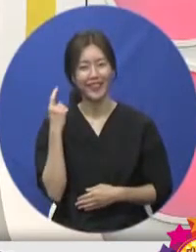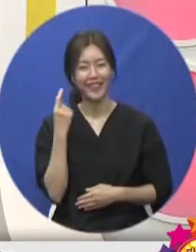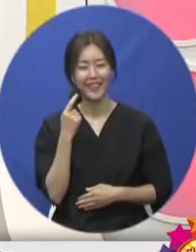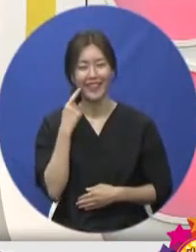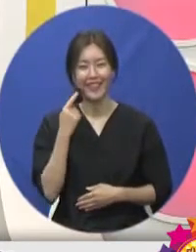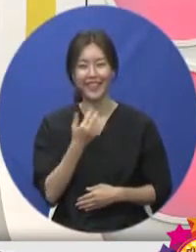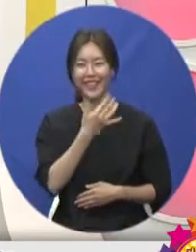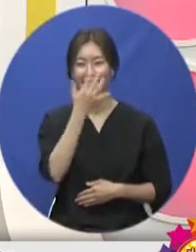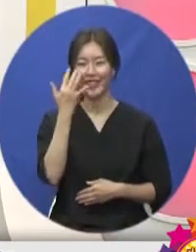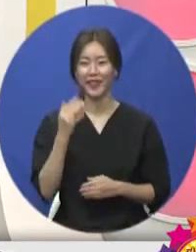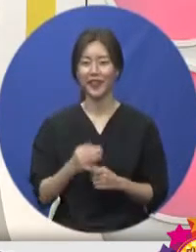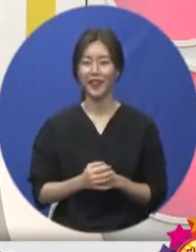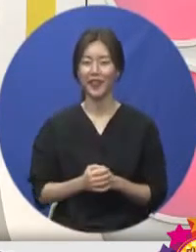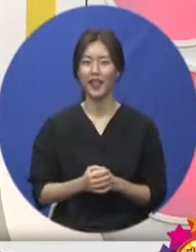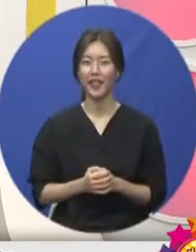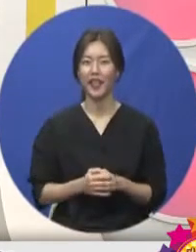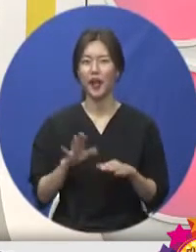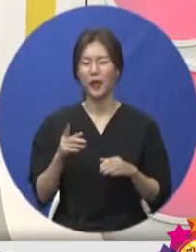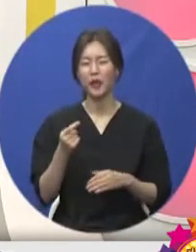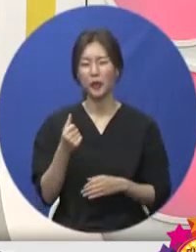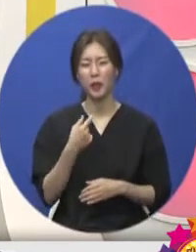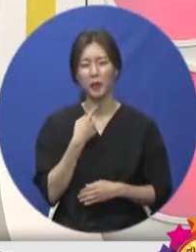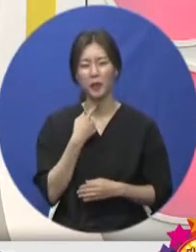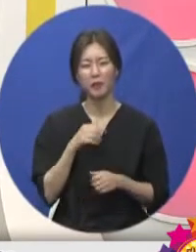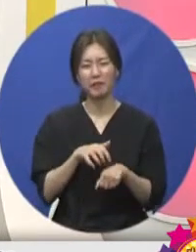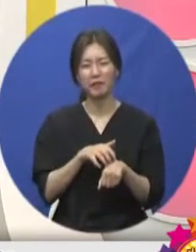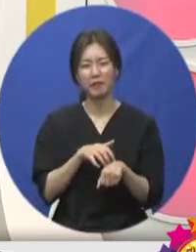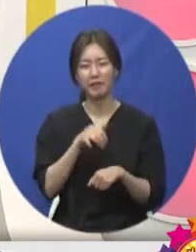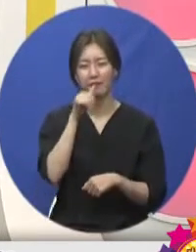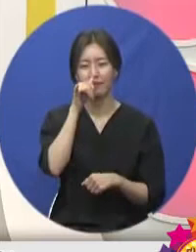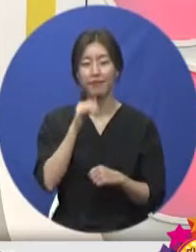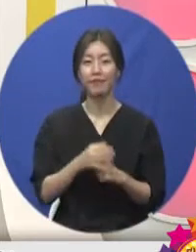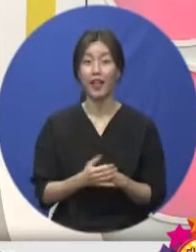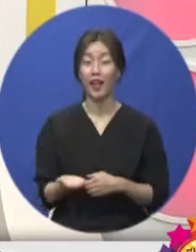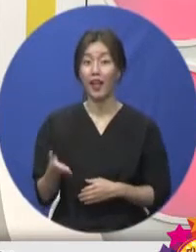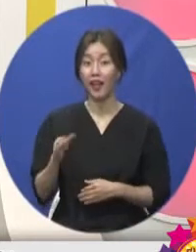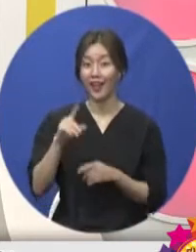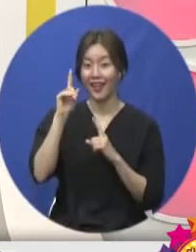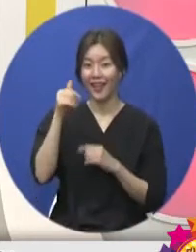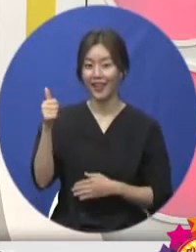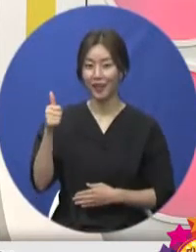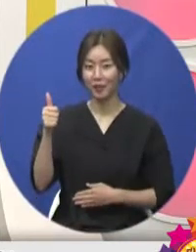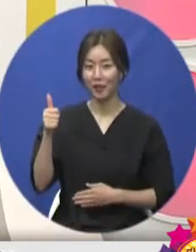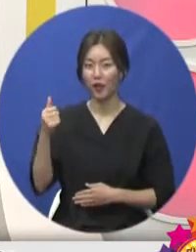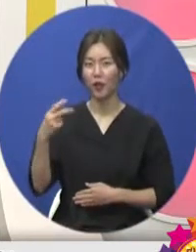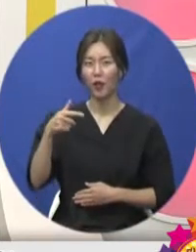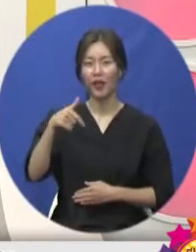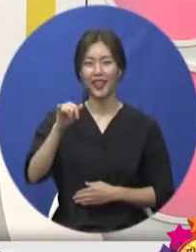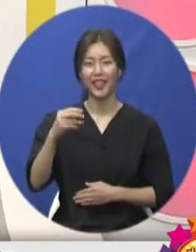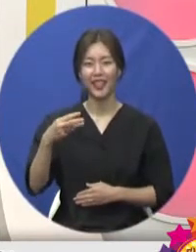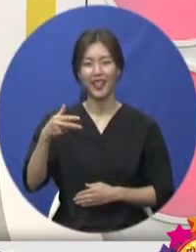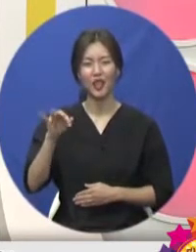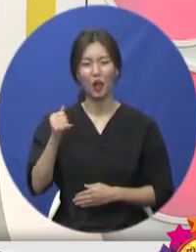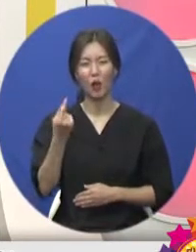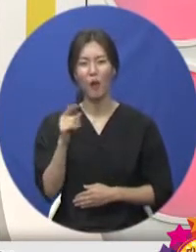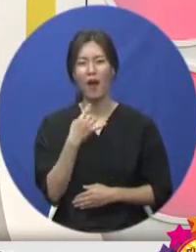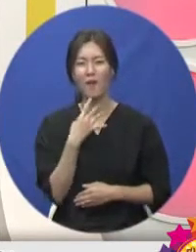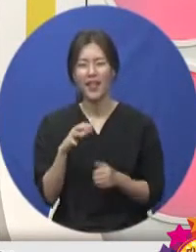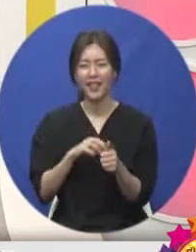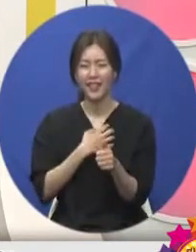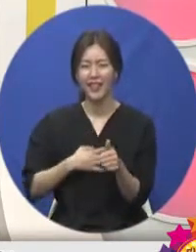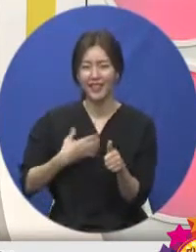너무너무 아름다우십니다. 조금 걸렸습니다. 네. 근데 이부영 씨는 길정화 씨만 괴롭히는 줄 알았더니